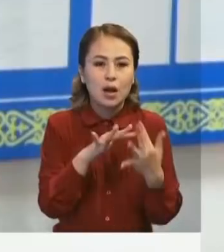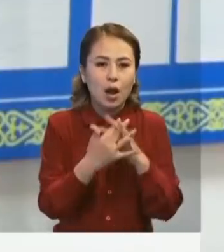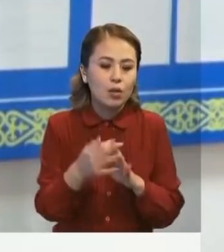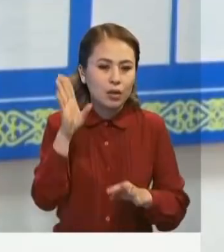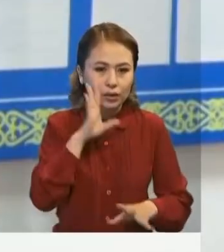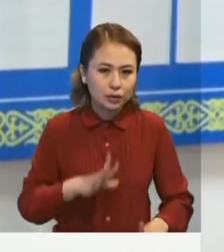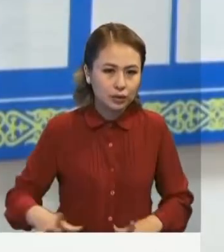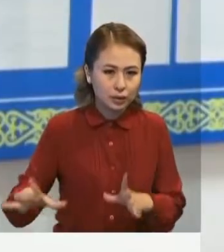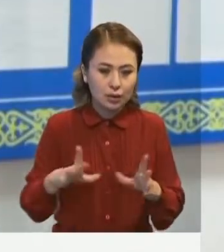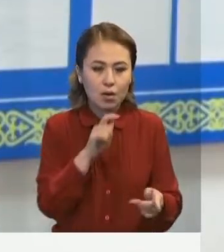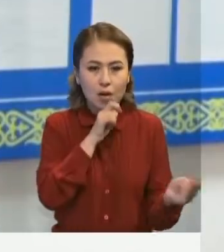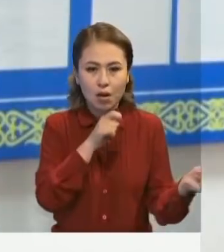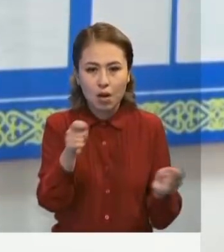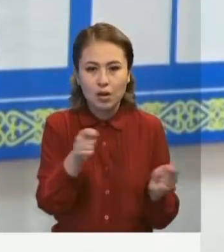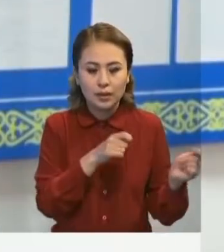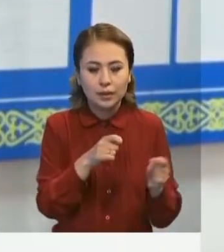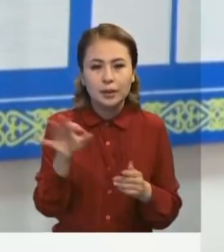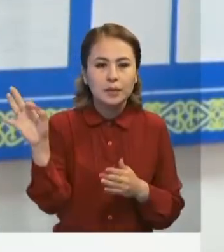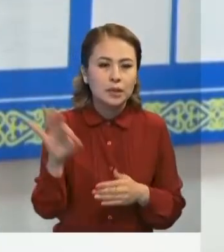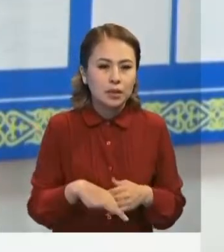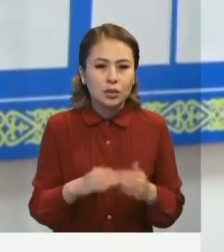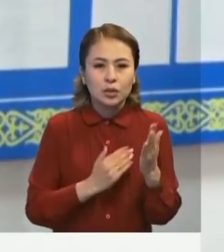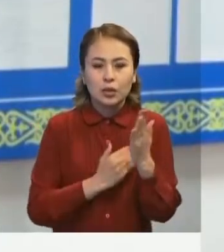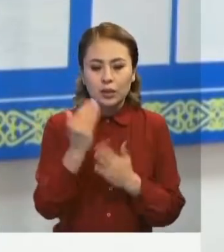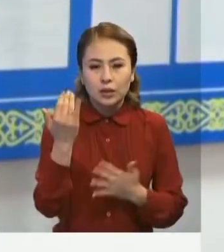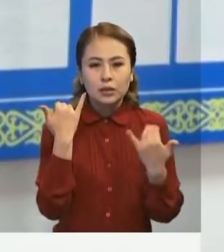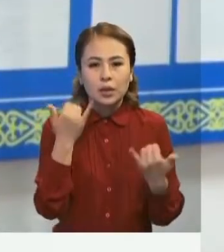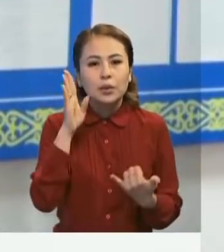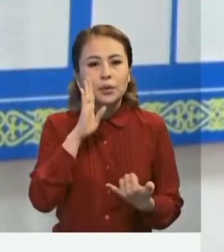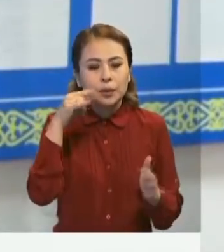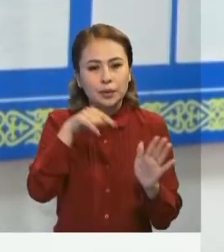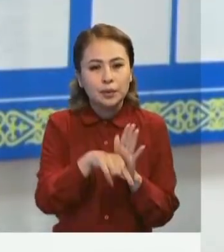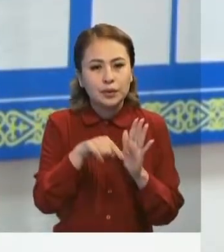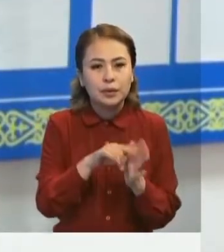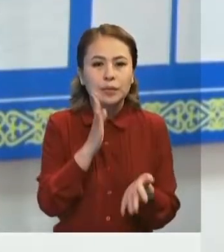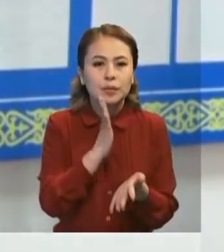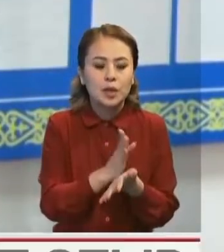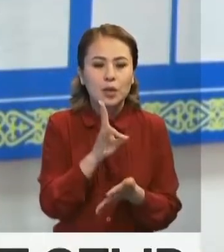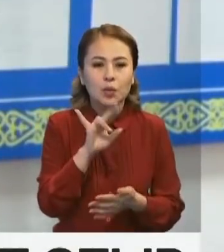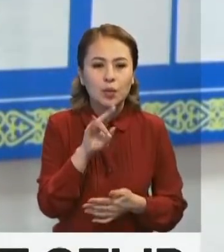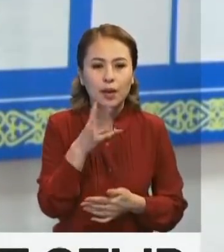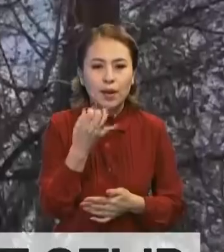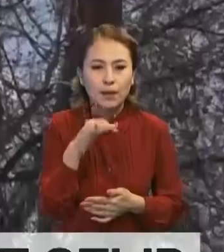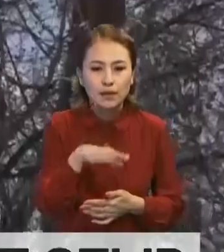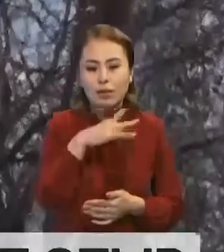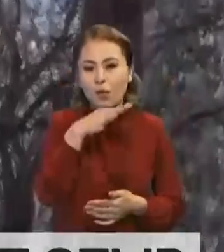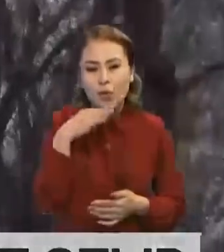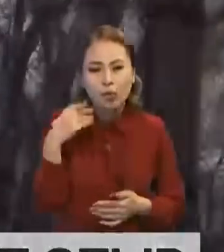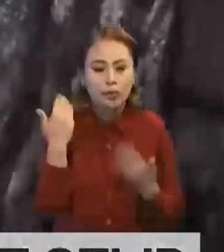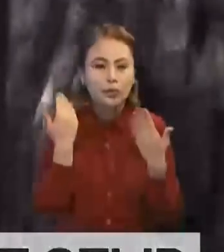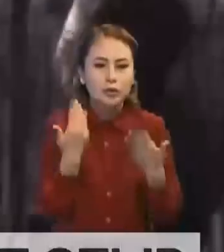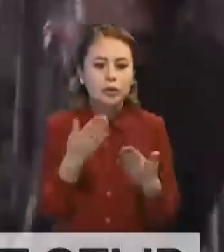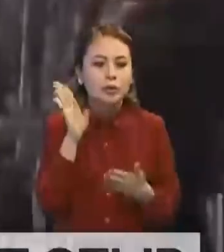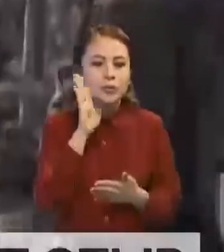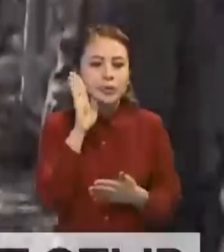құдықтардың радиациялық қауіпсіздік коэффициенті бірден жоғары. Бұл дегеніміз судың құрамында радионуклеидтер шамадан тыс көп. Бұл суды